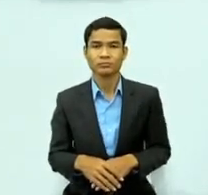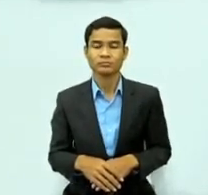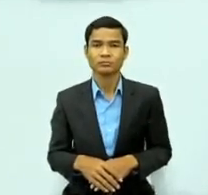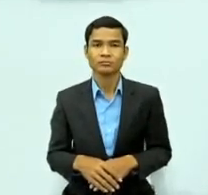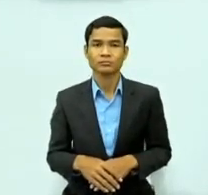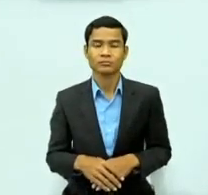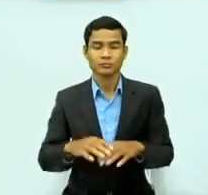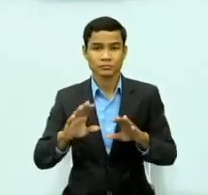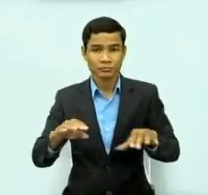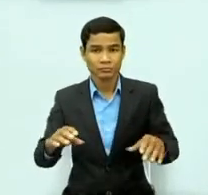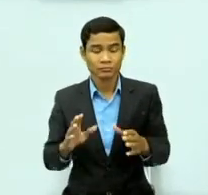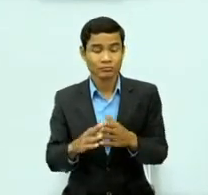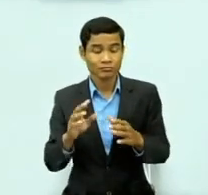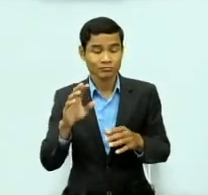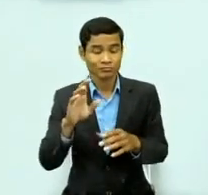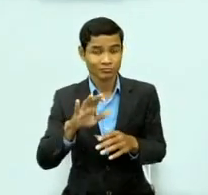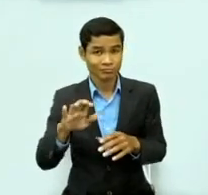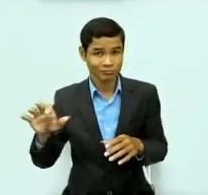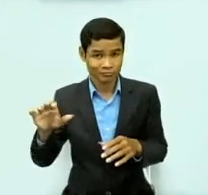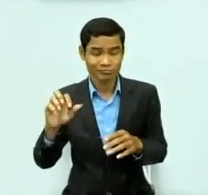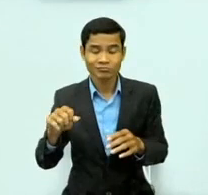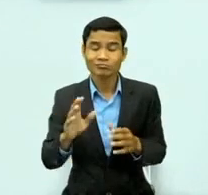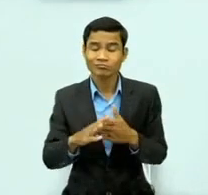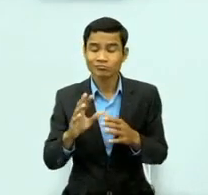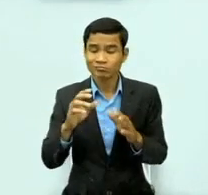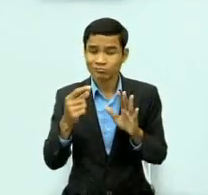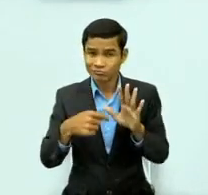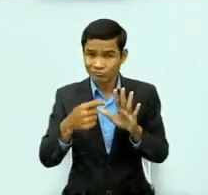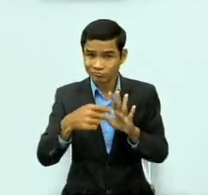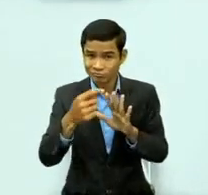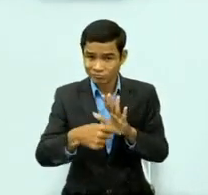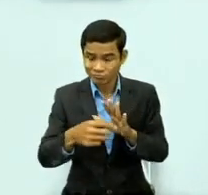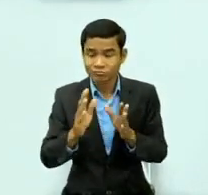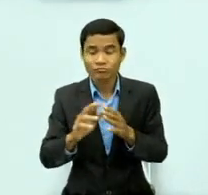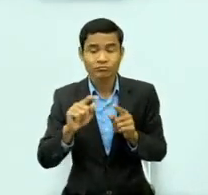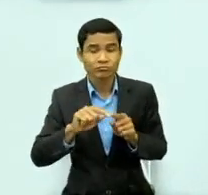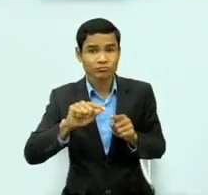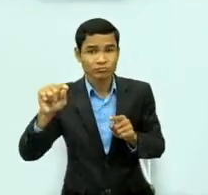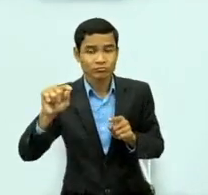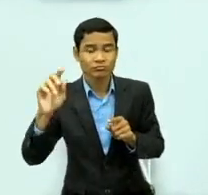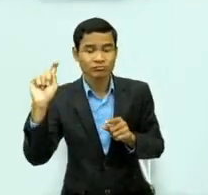ចាអញ្ចឹងកូនភ្ជាប់ពីស្រាក់ទៅនឹងរូបភាពណា